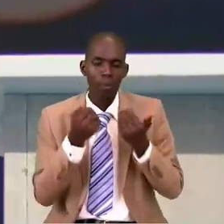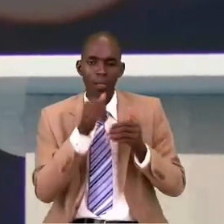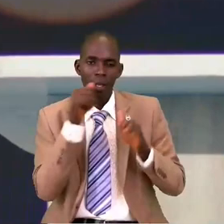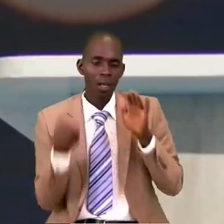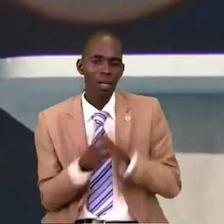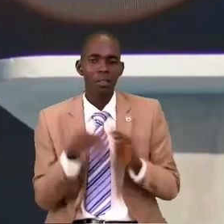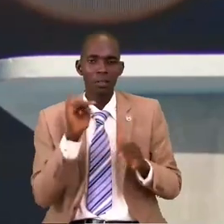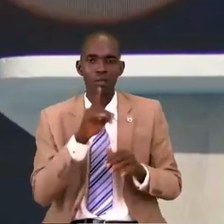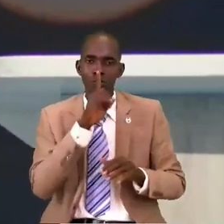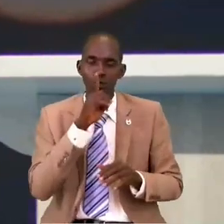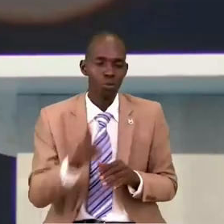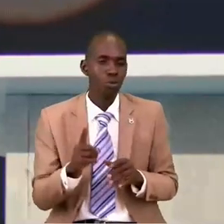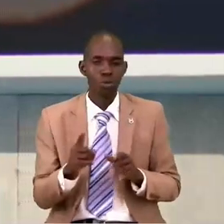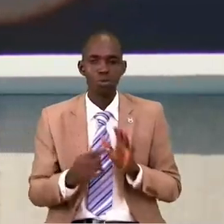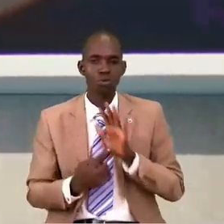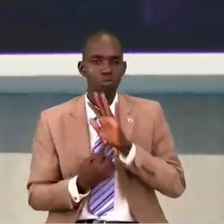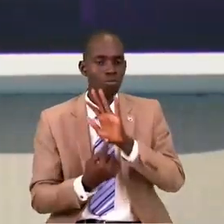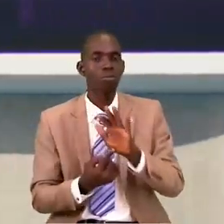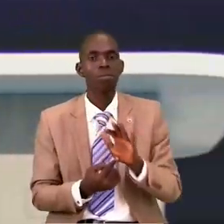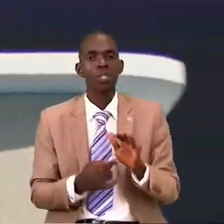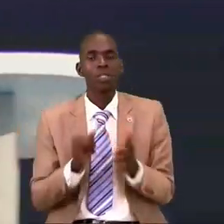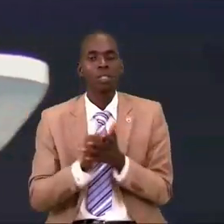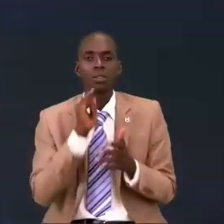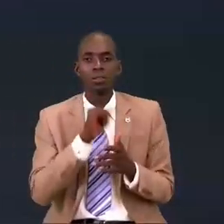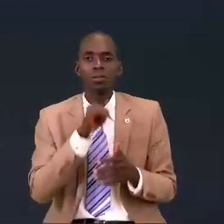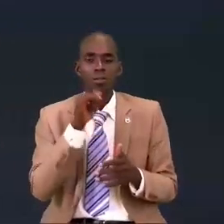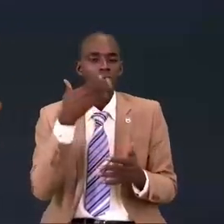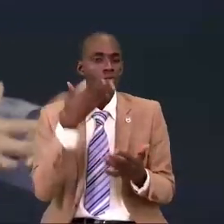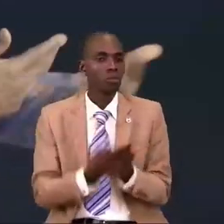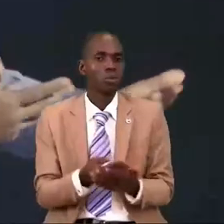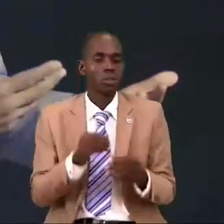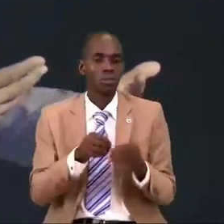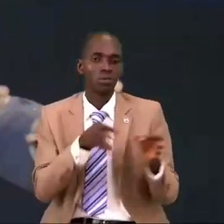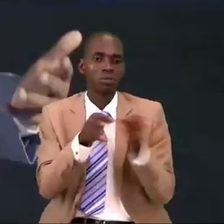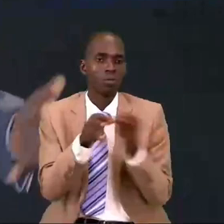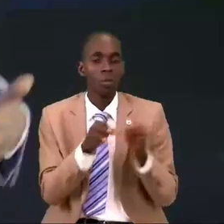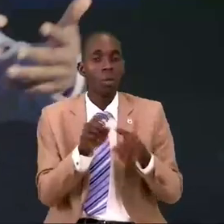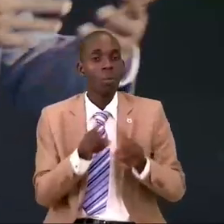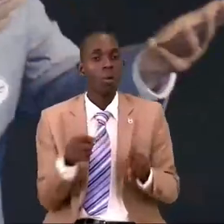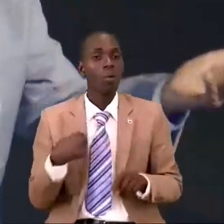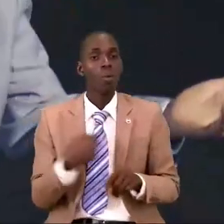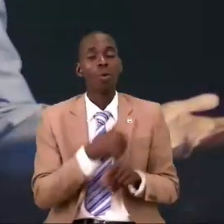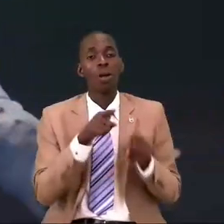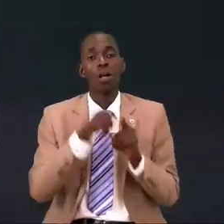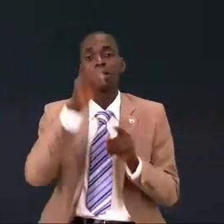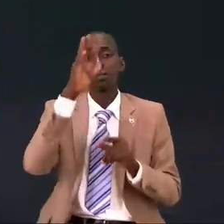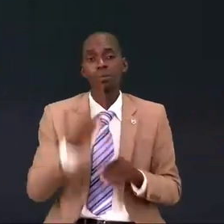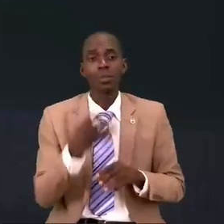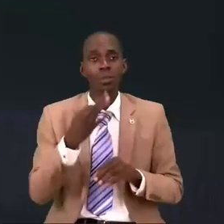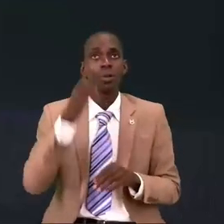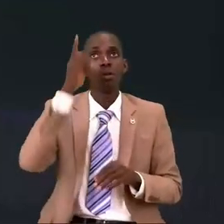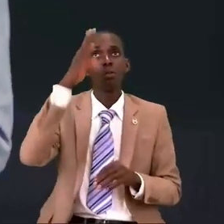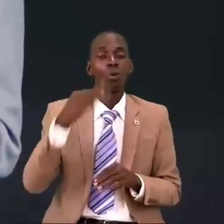nous, en tant que ministres de Dieu, nous comprenons. Lorsque nous avons le courage, cela donc